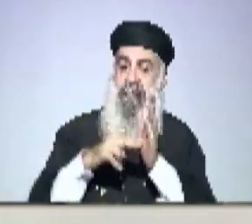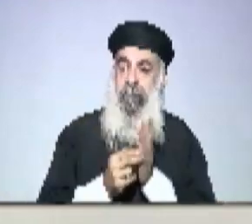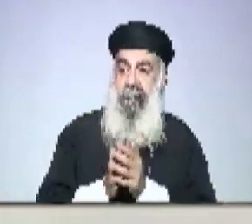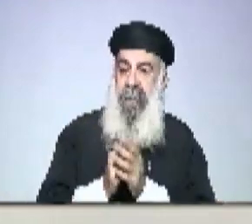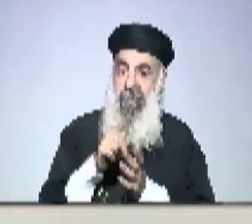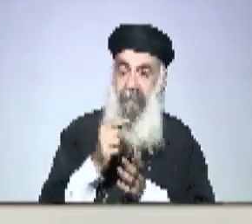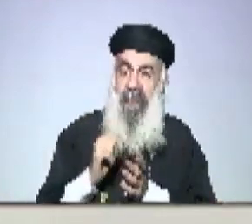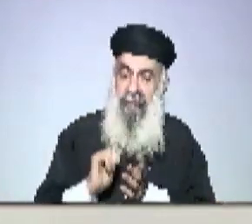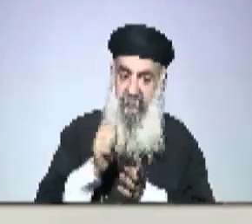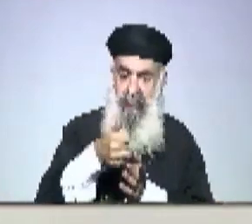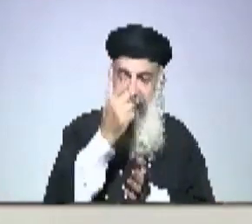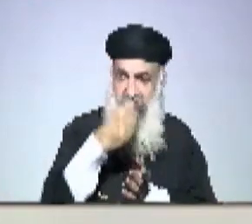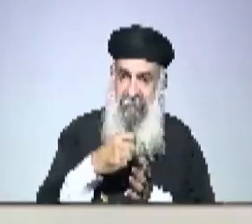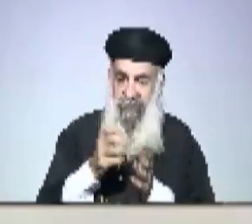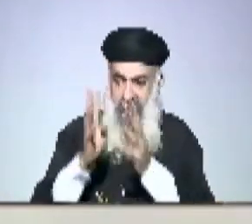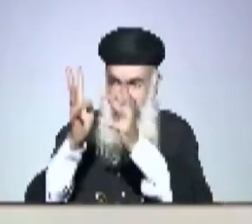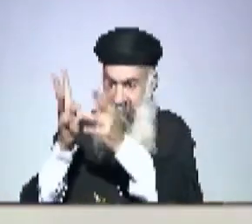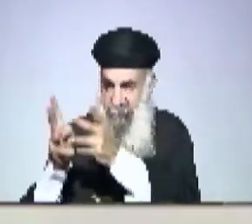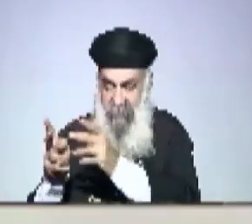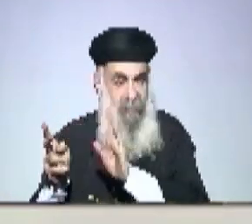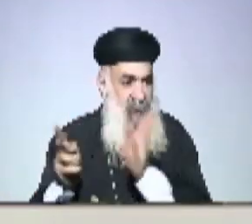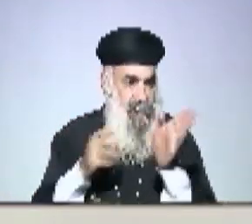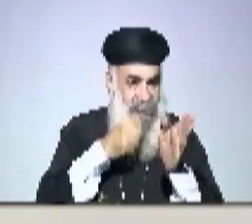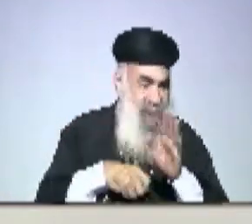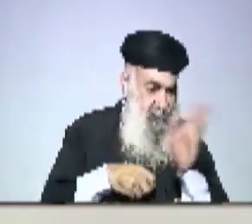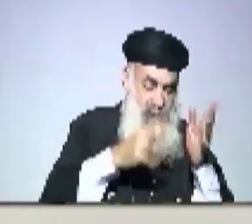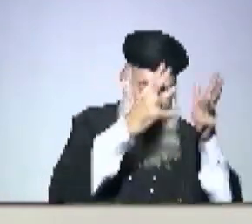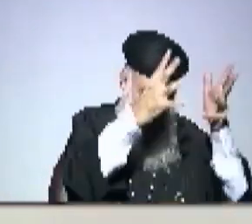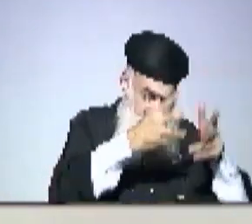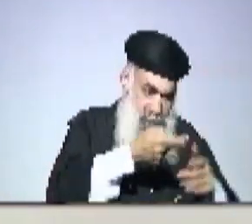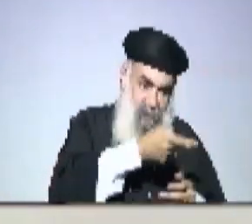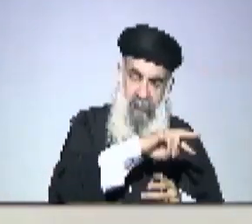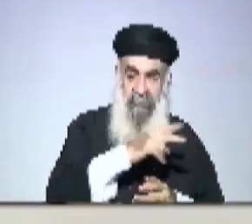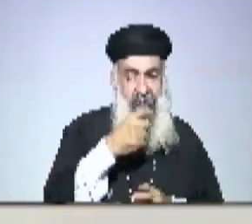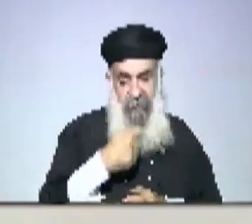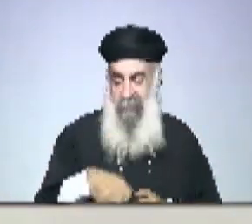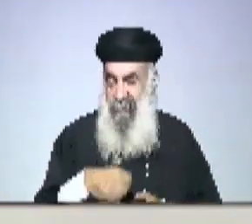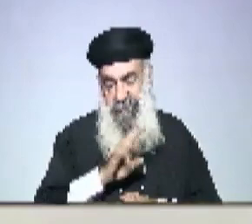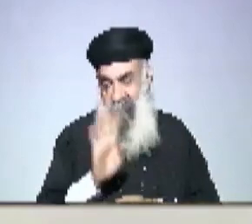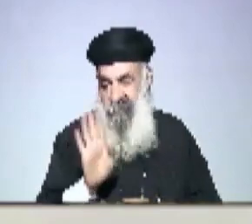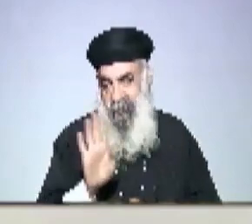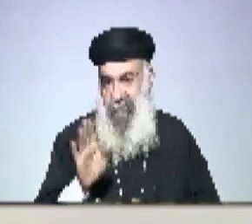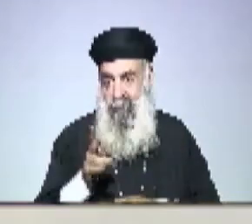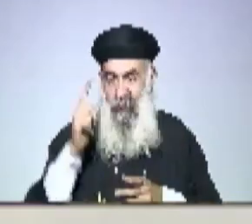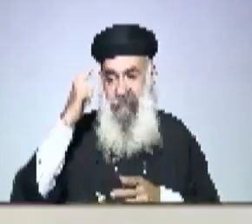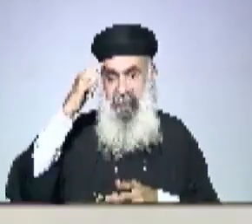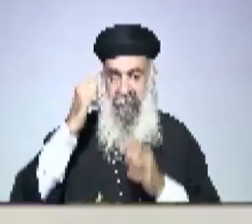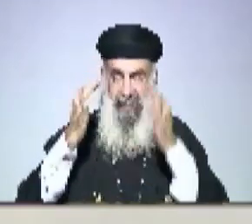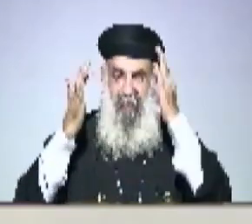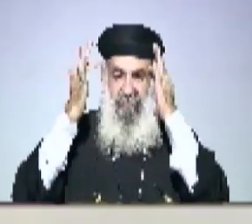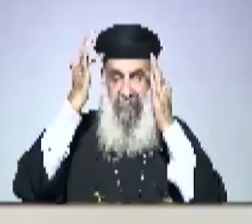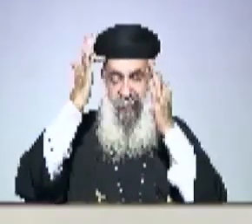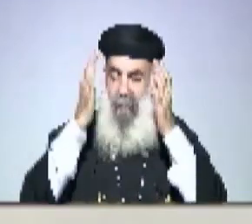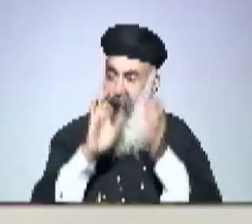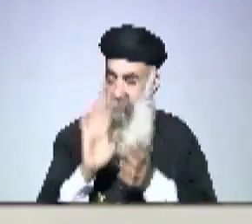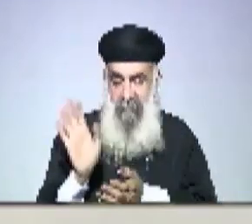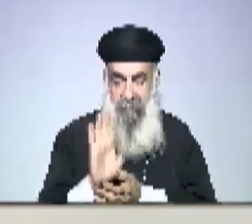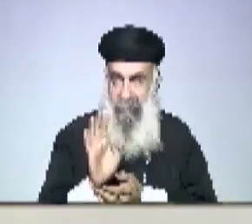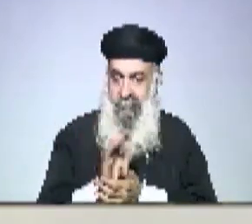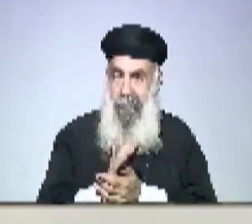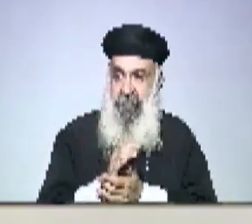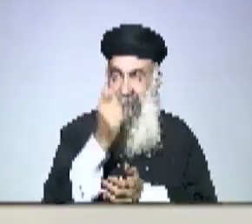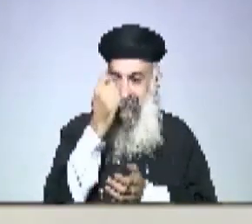انا ادخل كنييسه الاقيهم ماشيين بنظام كنيسه تانيه بنظام تاني ما بقتش كنيسه ارثوذكسيه بقت كل واحد بمزاجه